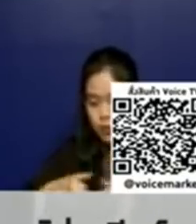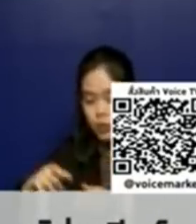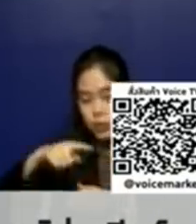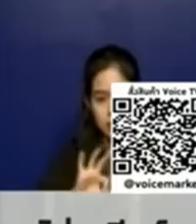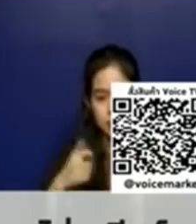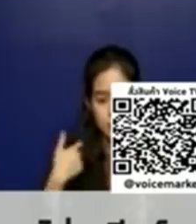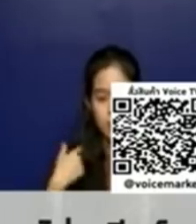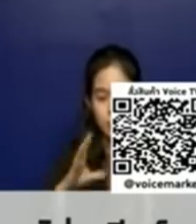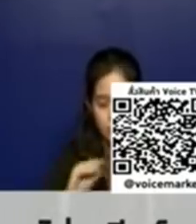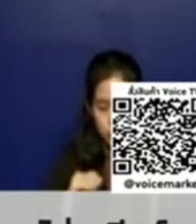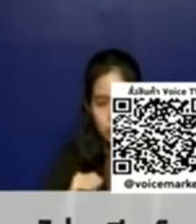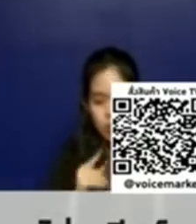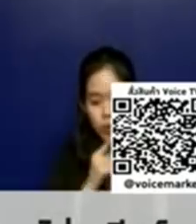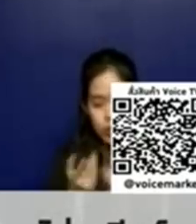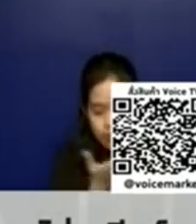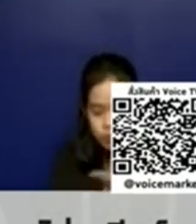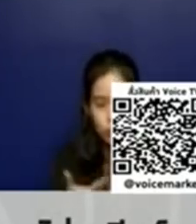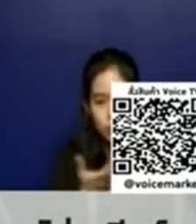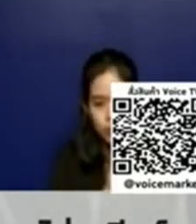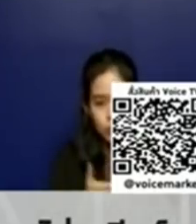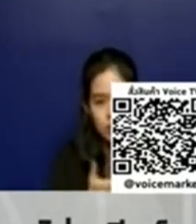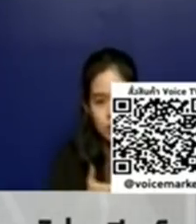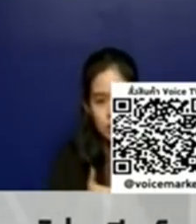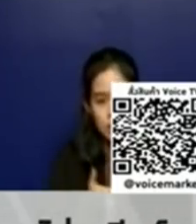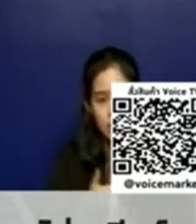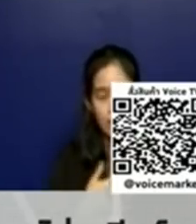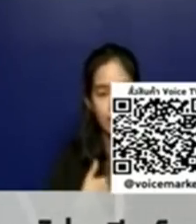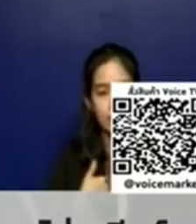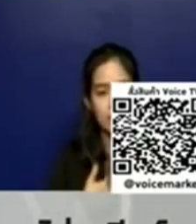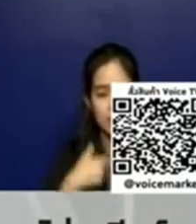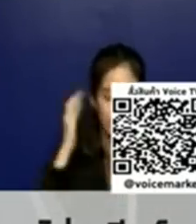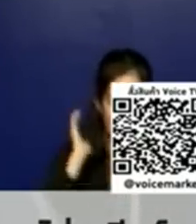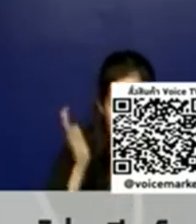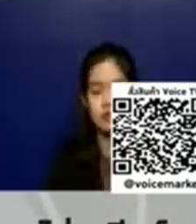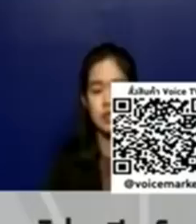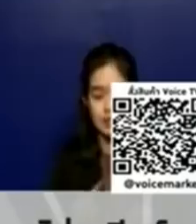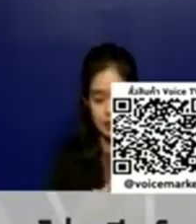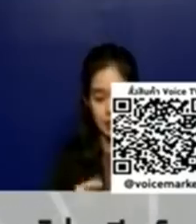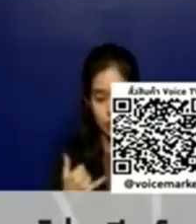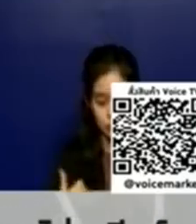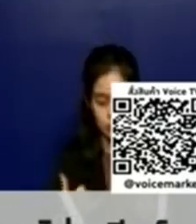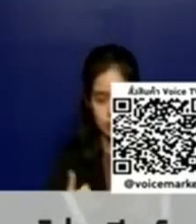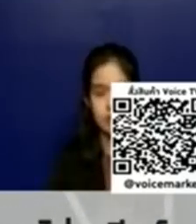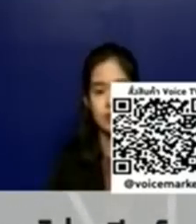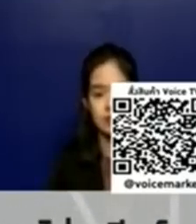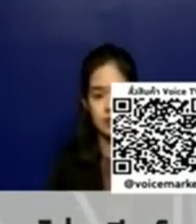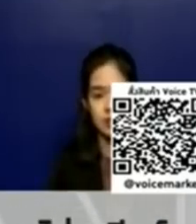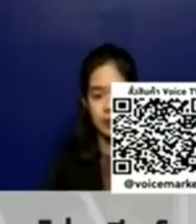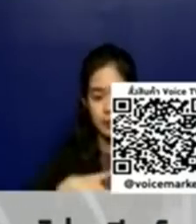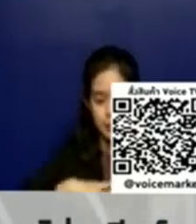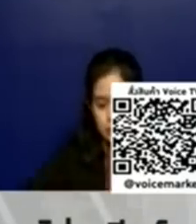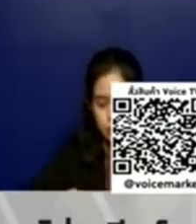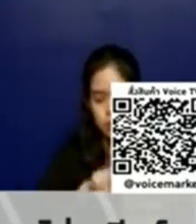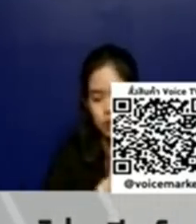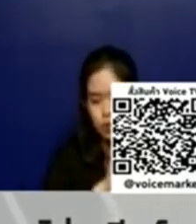เรื่องของการลักลอบขนแรงงานเถื่อนฮะมีข้อสงสัยว่ามีการให้ผลประโยชน์ถึงคนในรัฐบาลแล้วก็รัฐบาลก็ไม่สามารถตอบอภิปรายได้ในเรื่